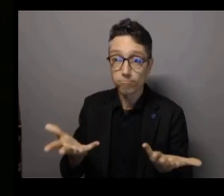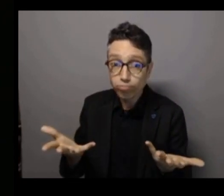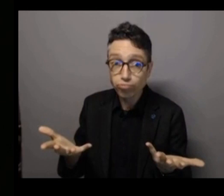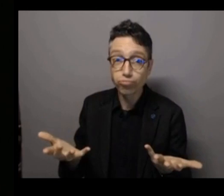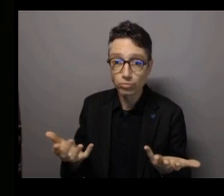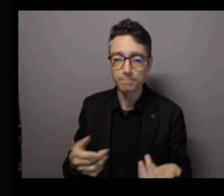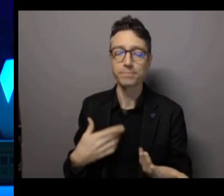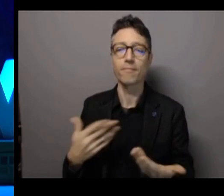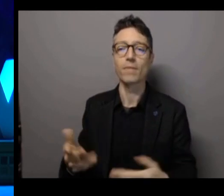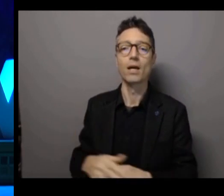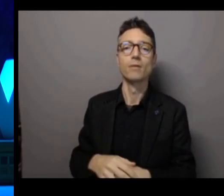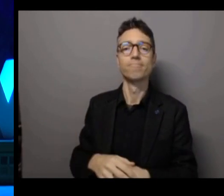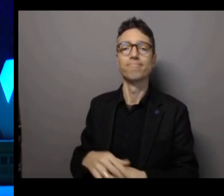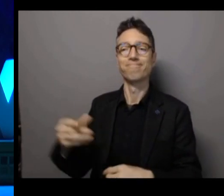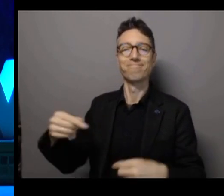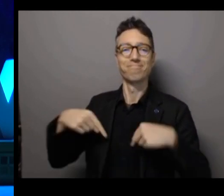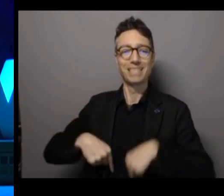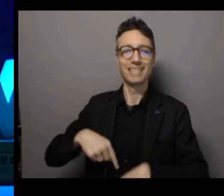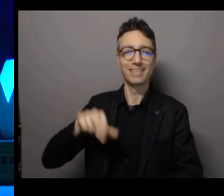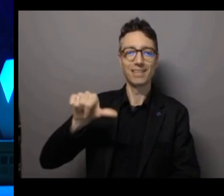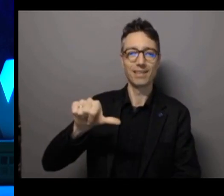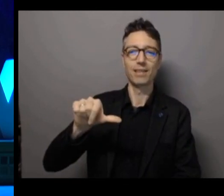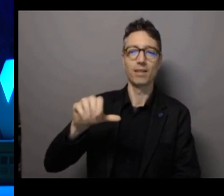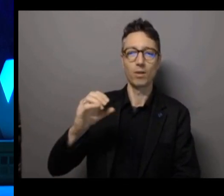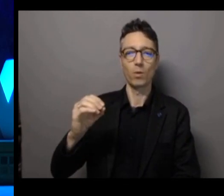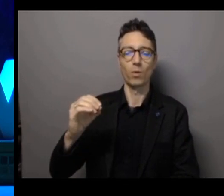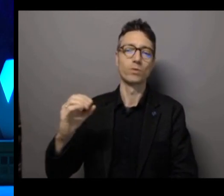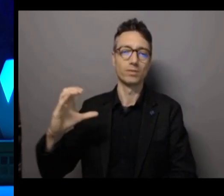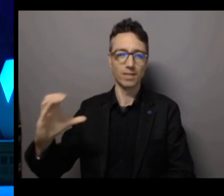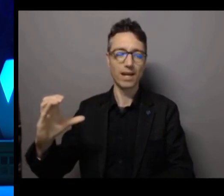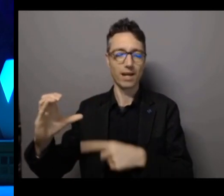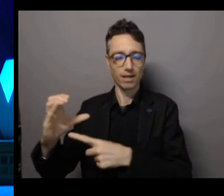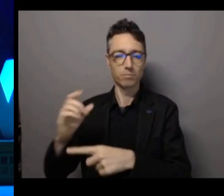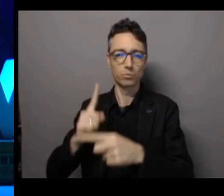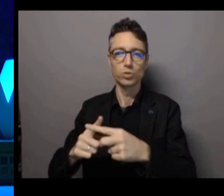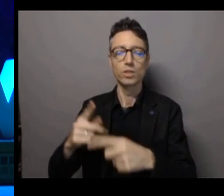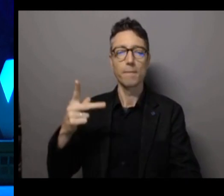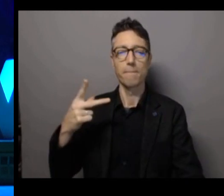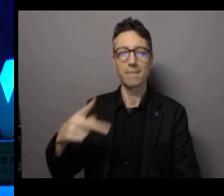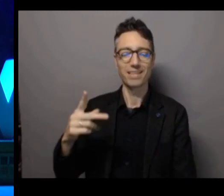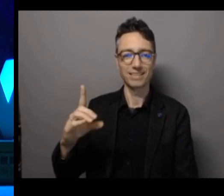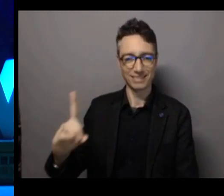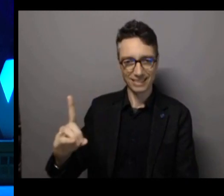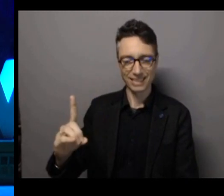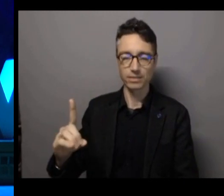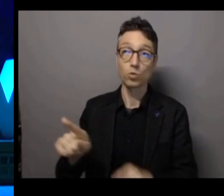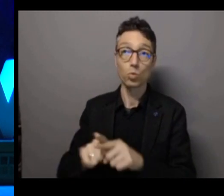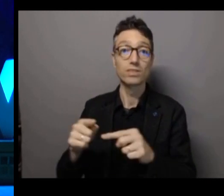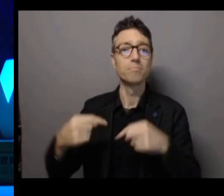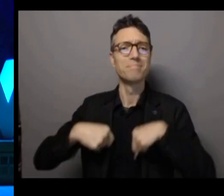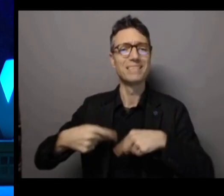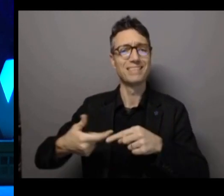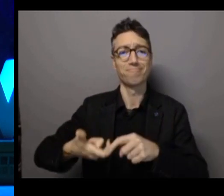Oudéa-Castéra et Patrice Vergrit, et ce que voyait également d'ailleurs le ministre précédent Clément Beaune, et je tiens à lui rendre hommage parce qu'il a